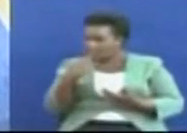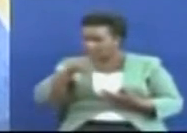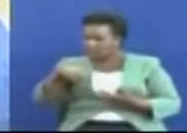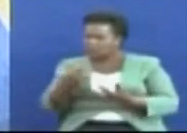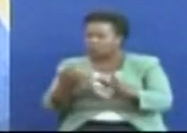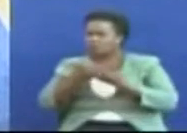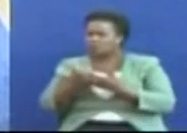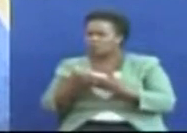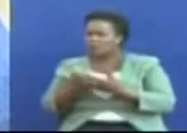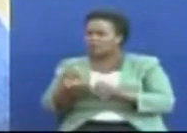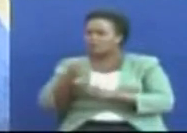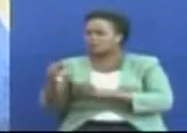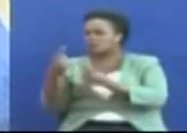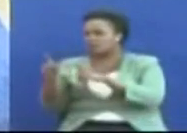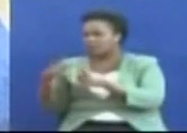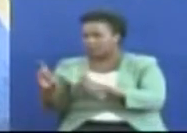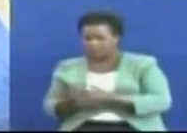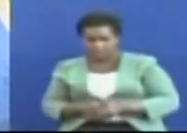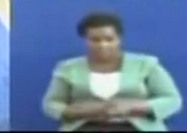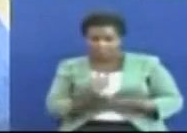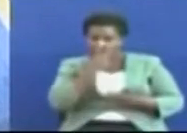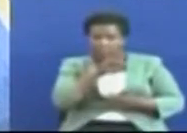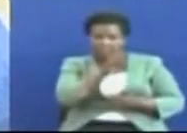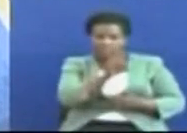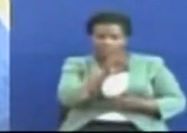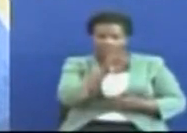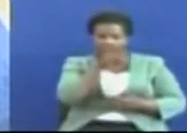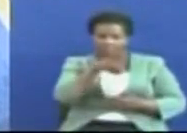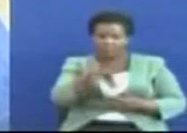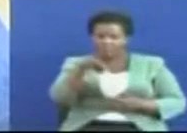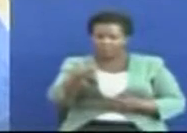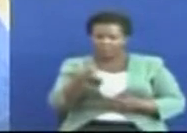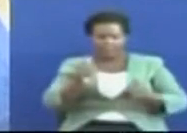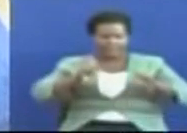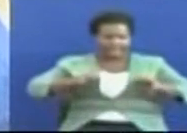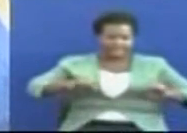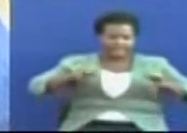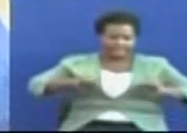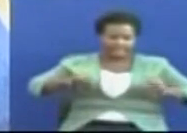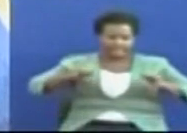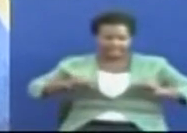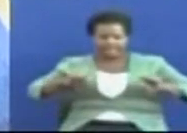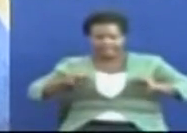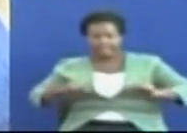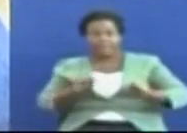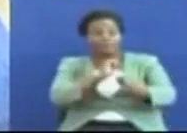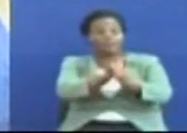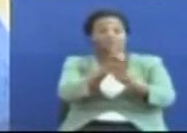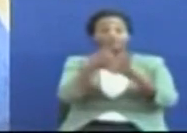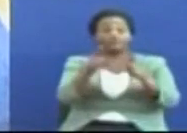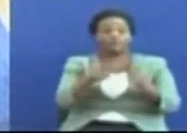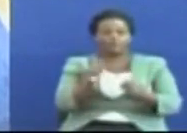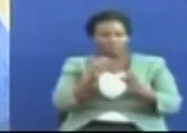dpp ameku akifanya jiada za kutembelea magza na kua na waf lakini pia na Sisi Kama wizara teku tukif